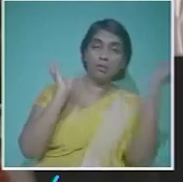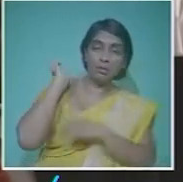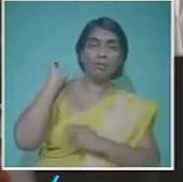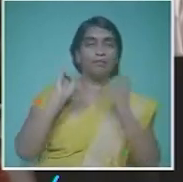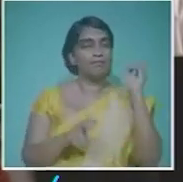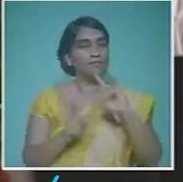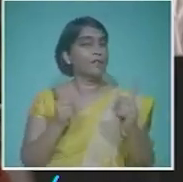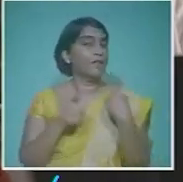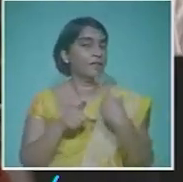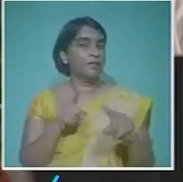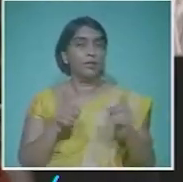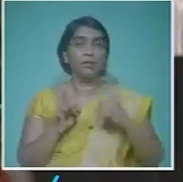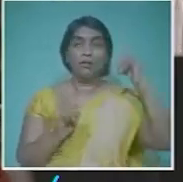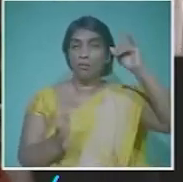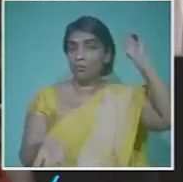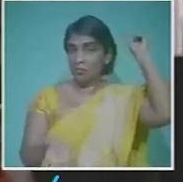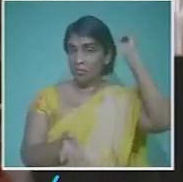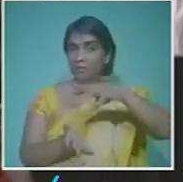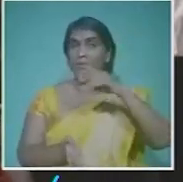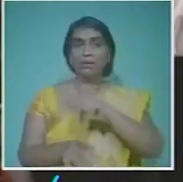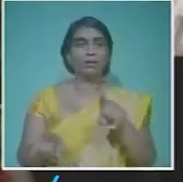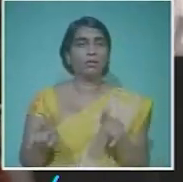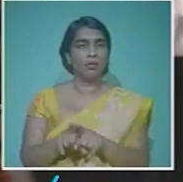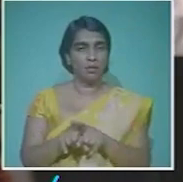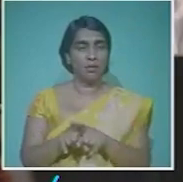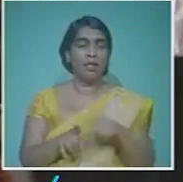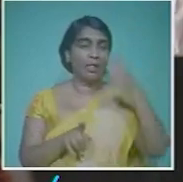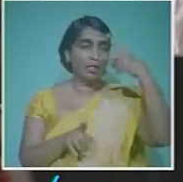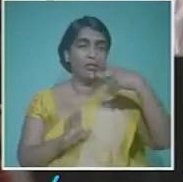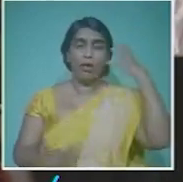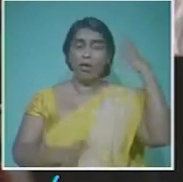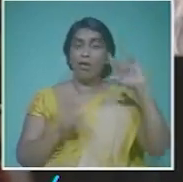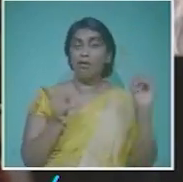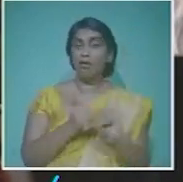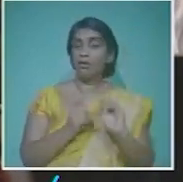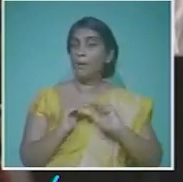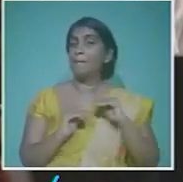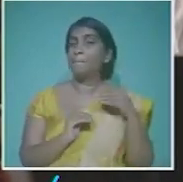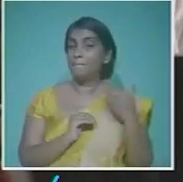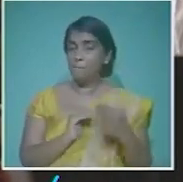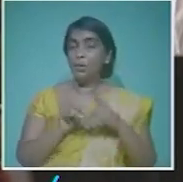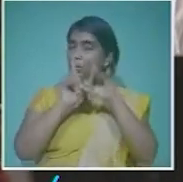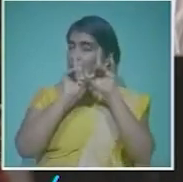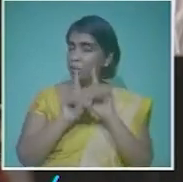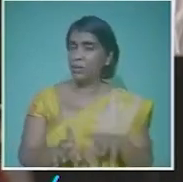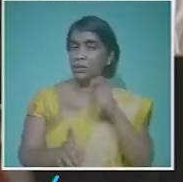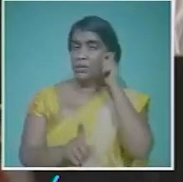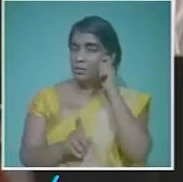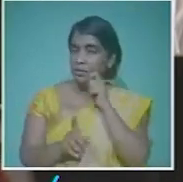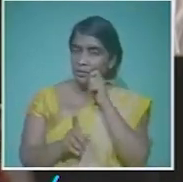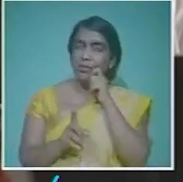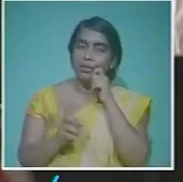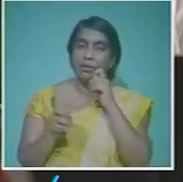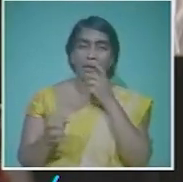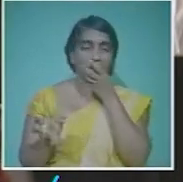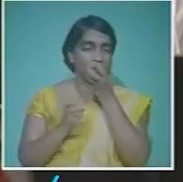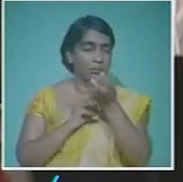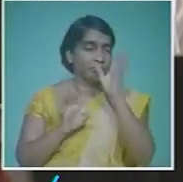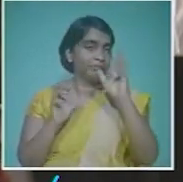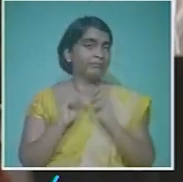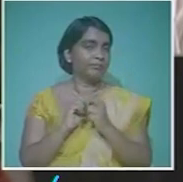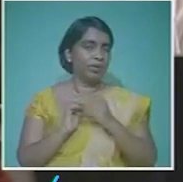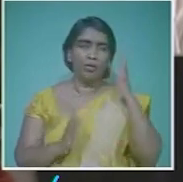ඒ විතරක් නෙමෙයි උඩුගුණෙන් ඇවිල්ලා ගහනවා. දෙවන ලෝක යුද්ධෙන් පස්සේ මෙවැනි ත්‍රස්තවාදී ප්‍රහාරයකට